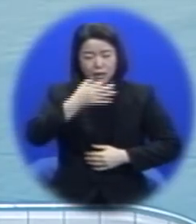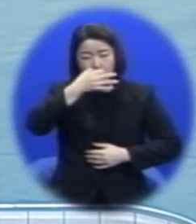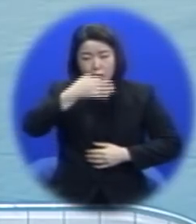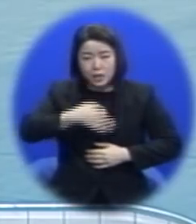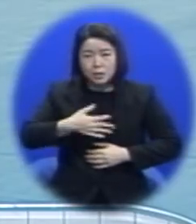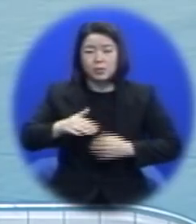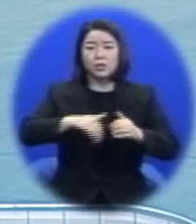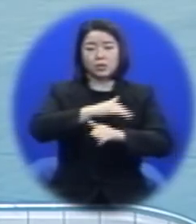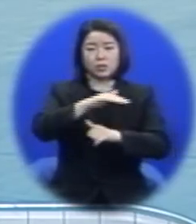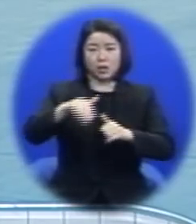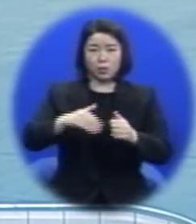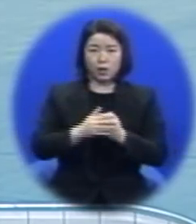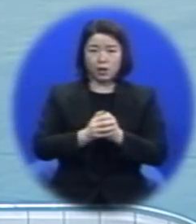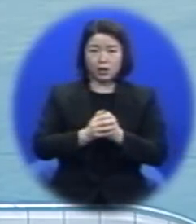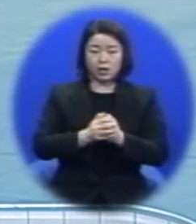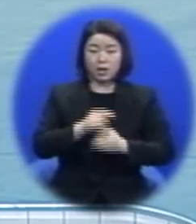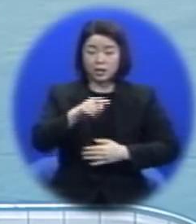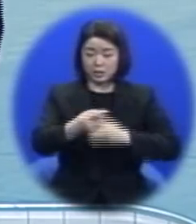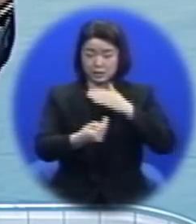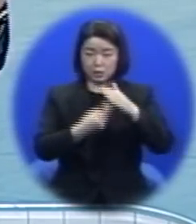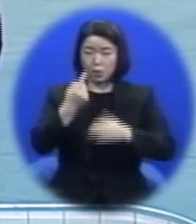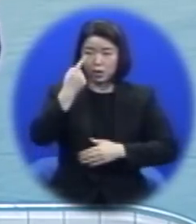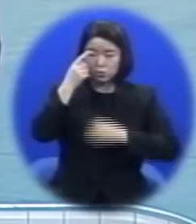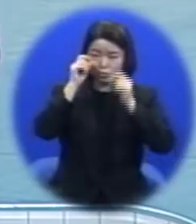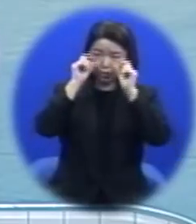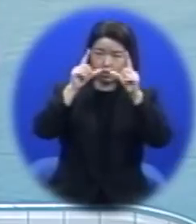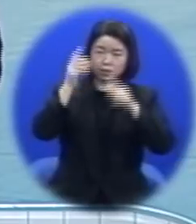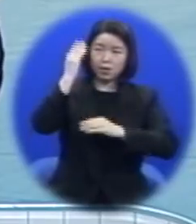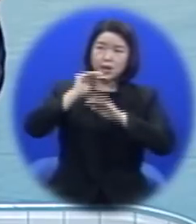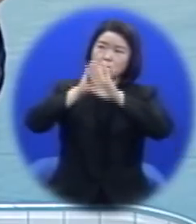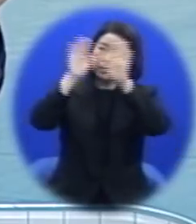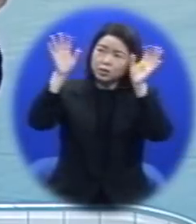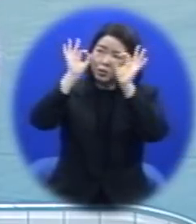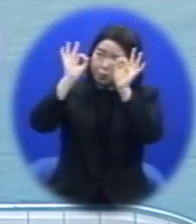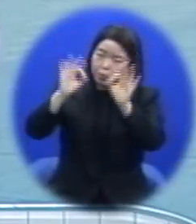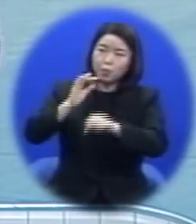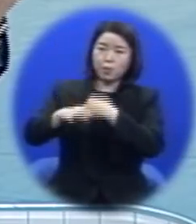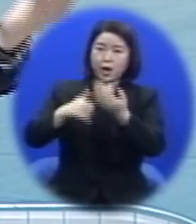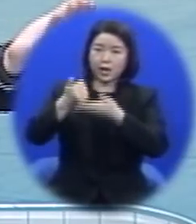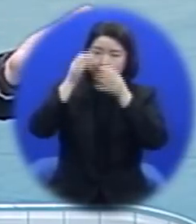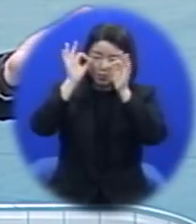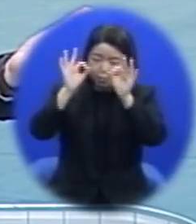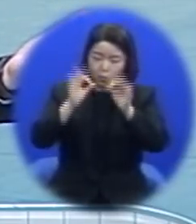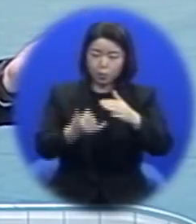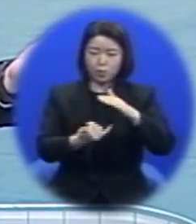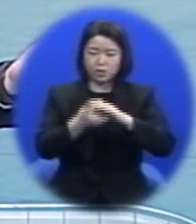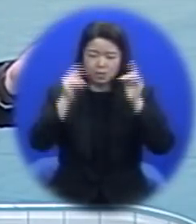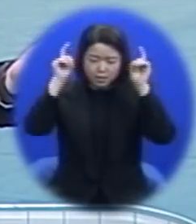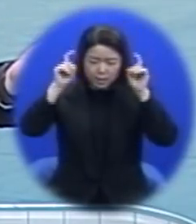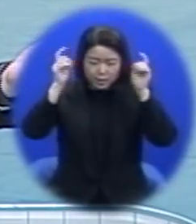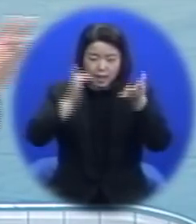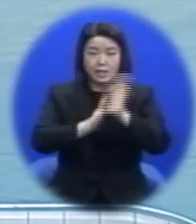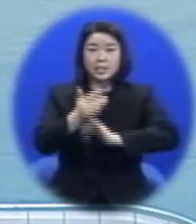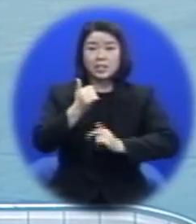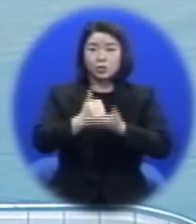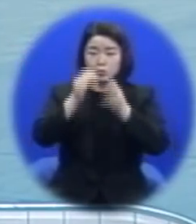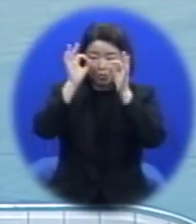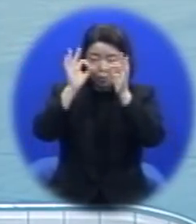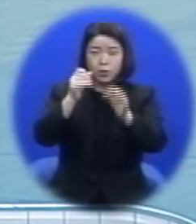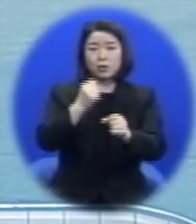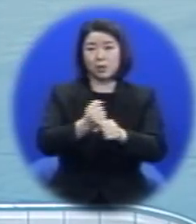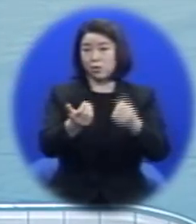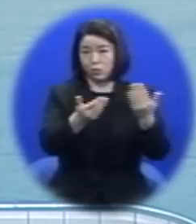하나님께서 요한의 눈을 열어서 하늘을 보고 하나님을 보고 어린 양 예수님을 보게 하셨습니다.